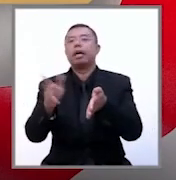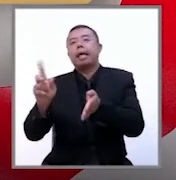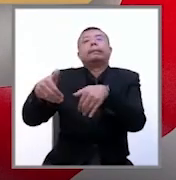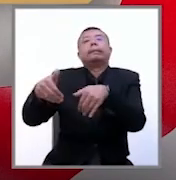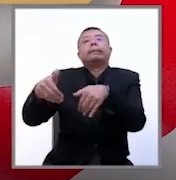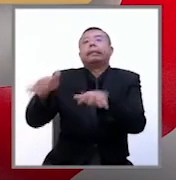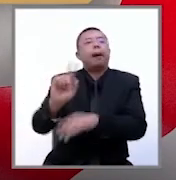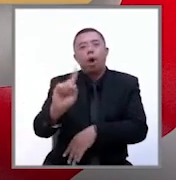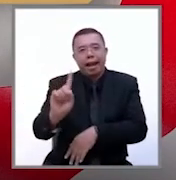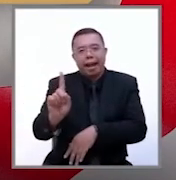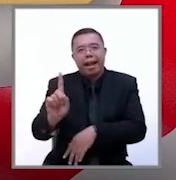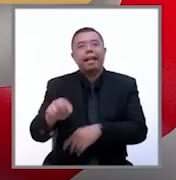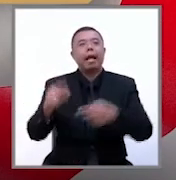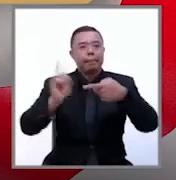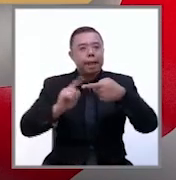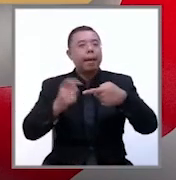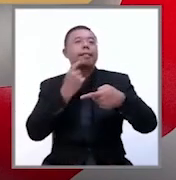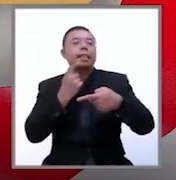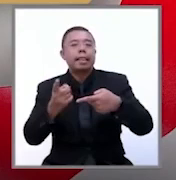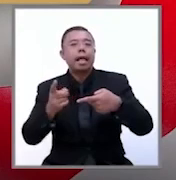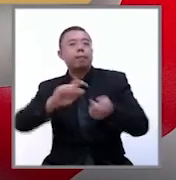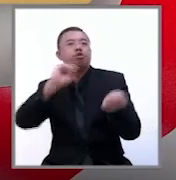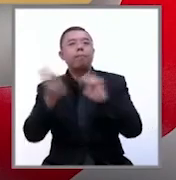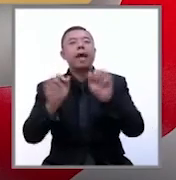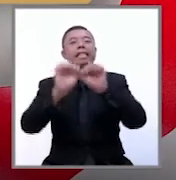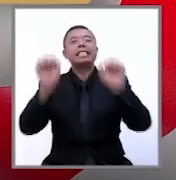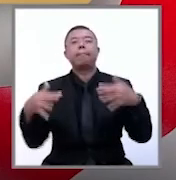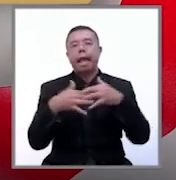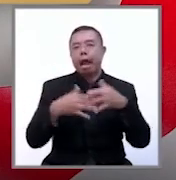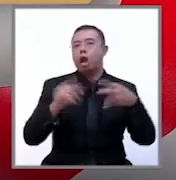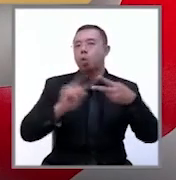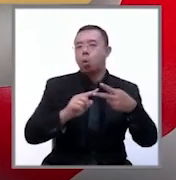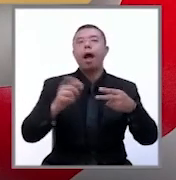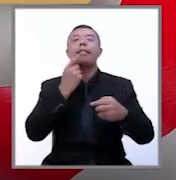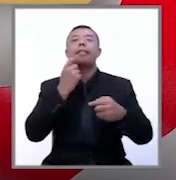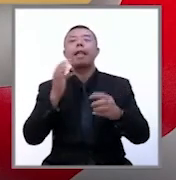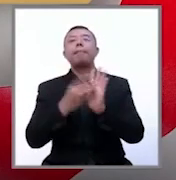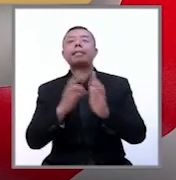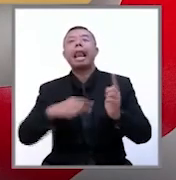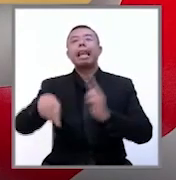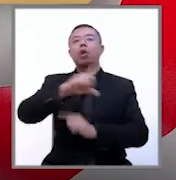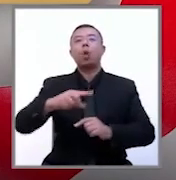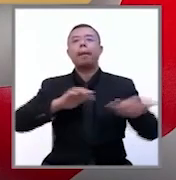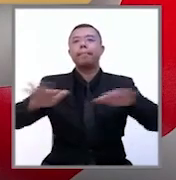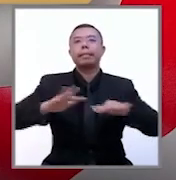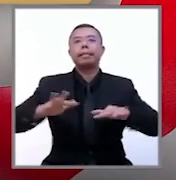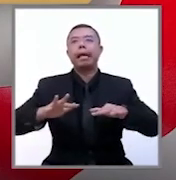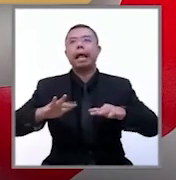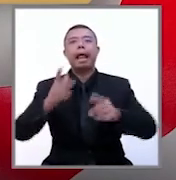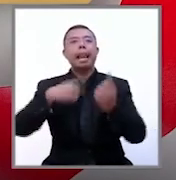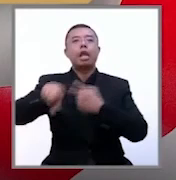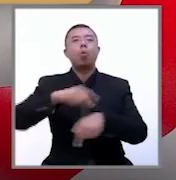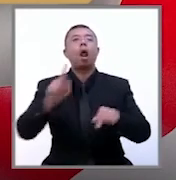terus-menerus yang pertama soal reforma agraria yang kedua soal lingkungan bencana ekologis di mana-mana saya tidak